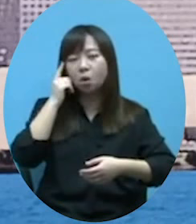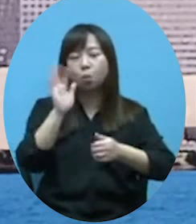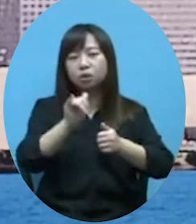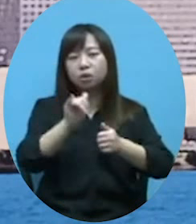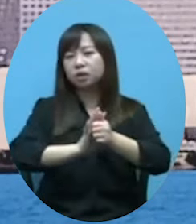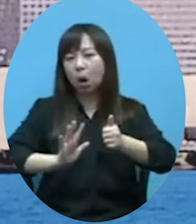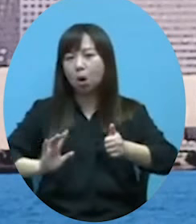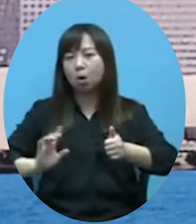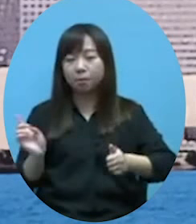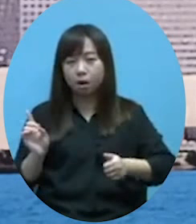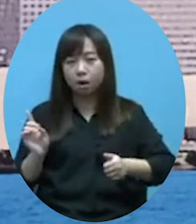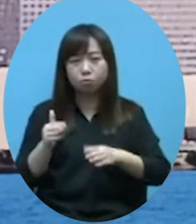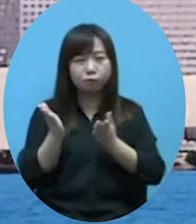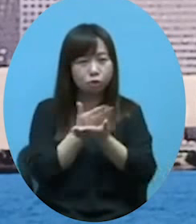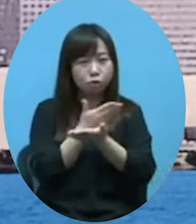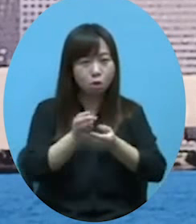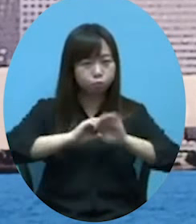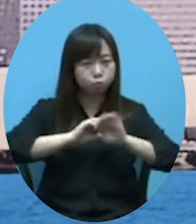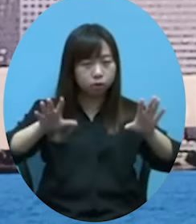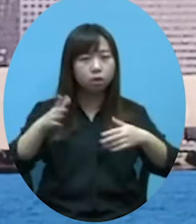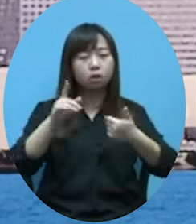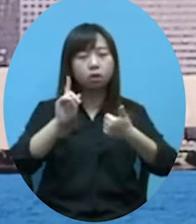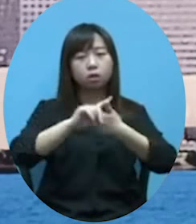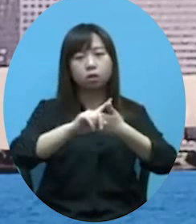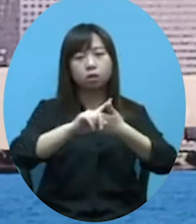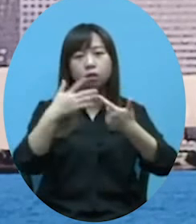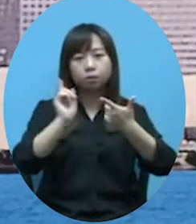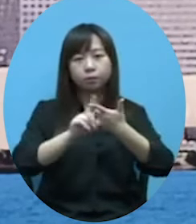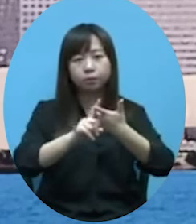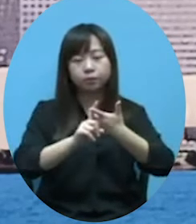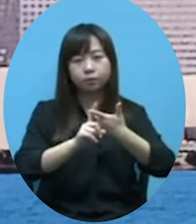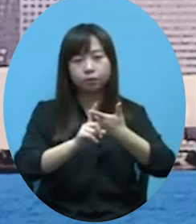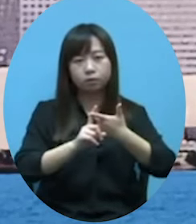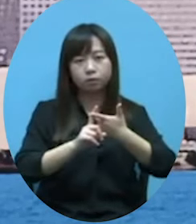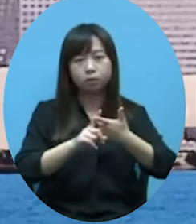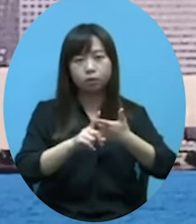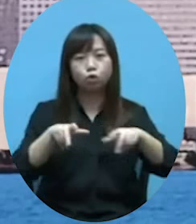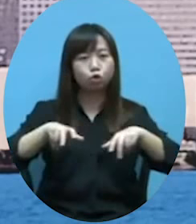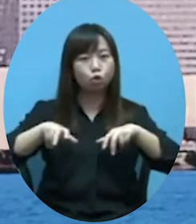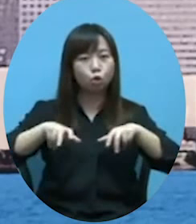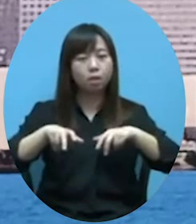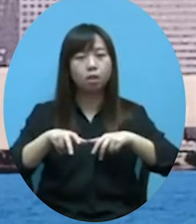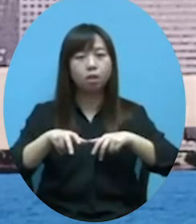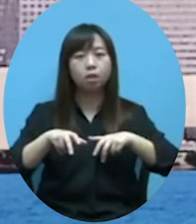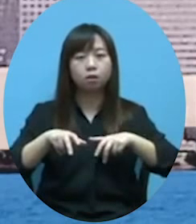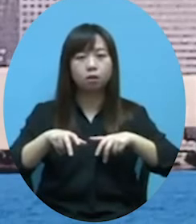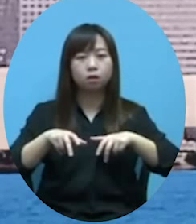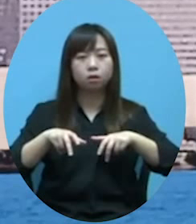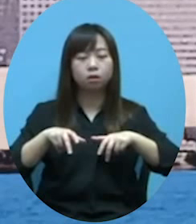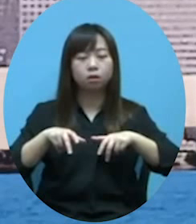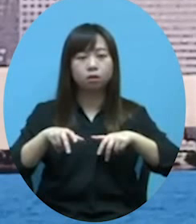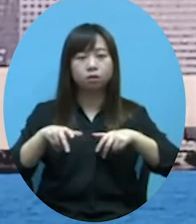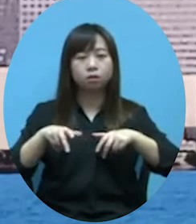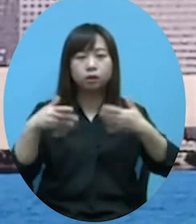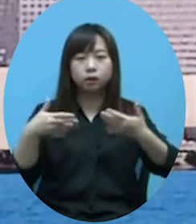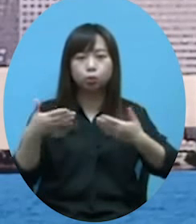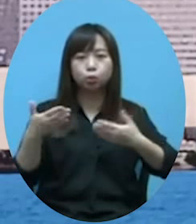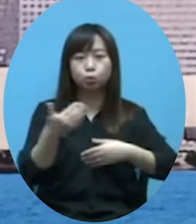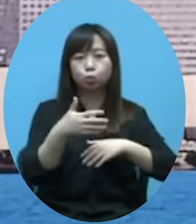都可以跟大家講一講這是第一第二就是講到寵物那方面現在